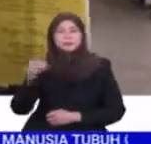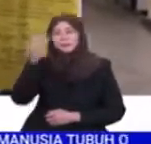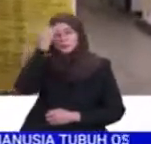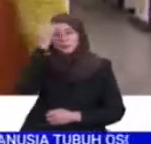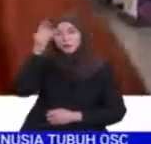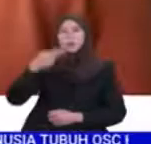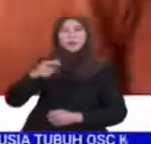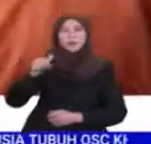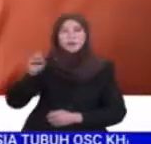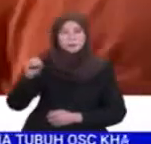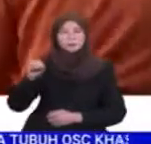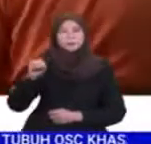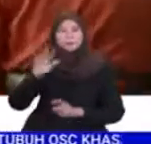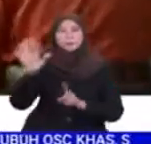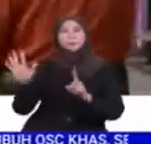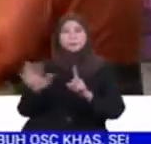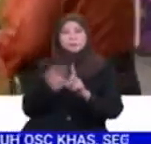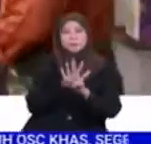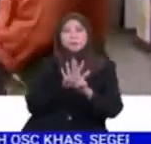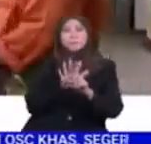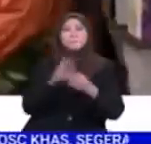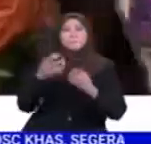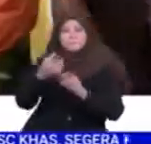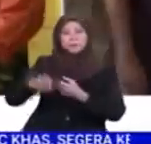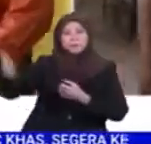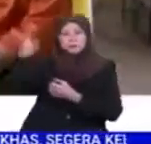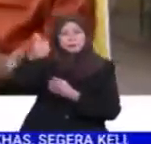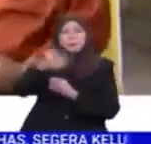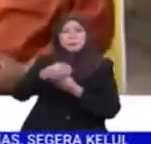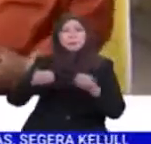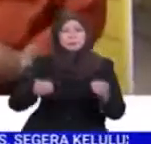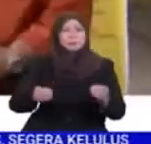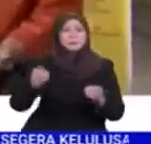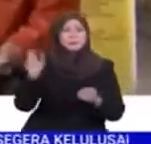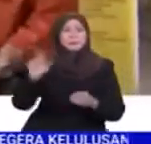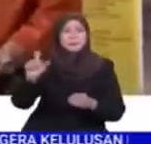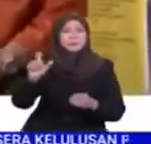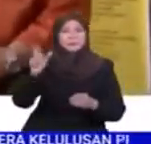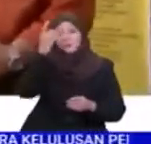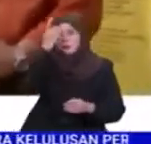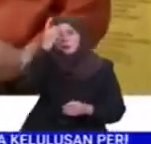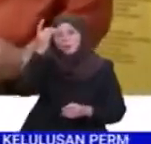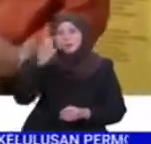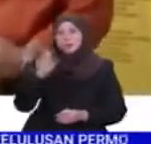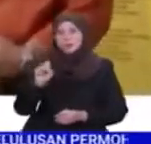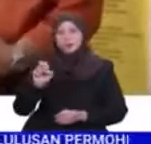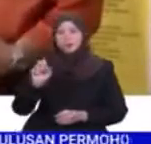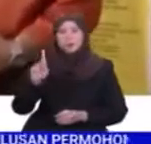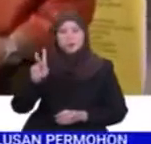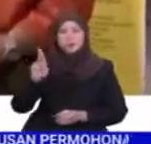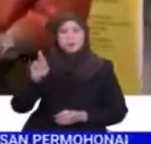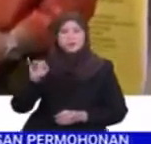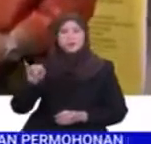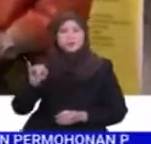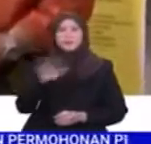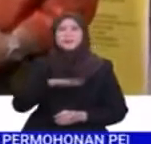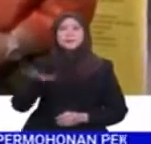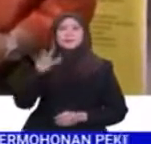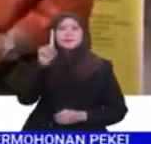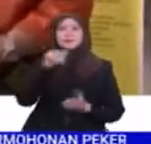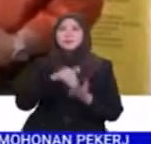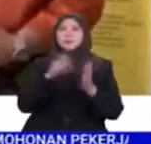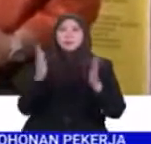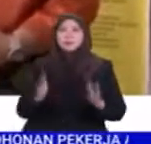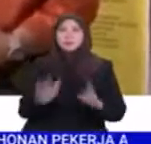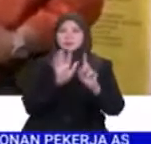Tawes dan pengarah jabatan agama Islam lah kerjain tato CVC mag ciri-ciri 1000 jemaah